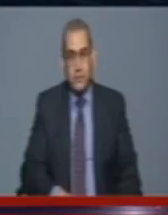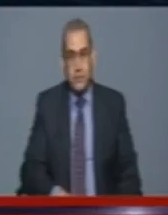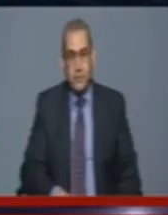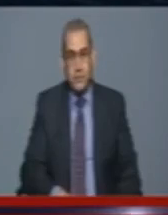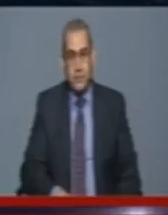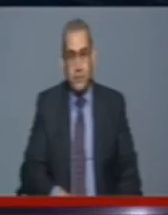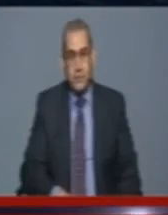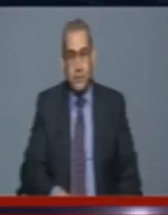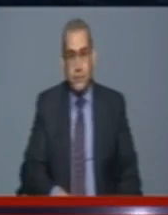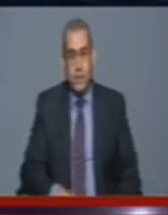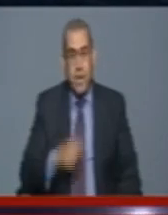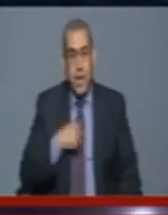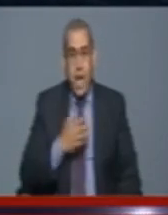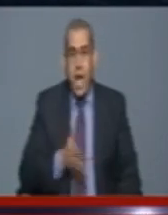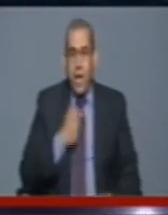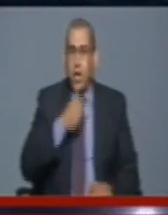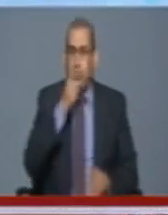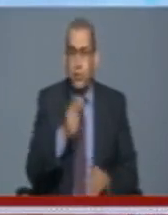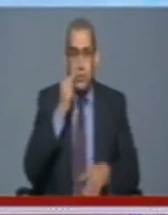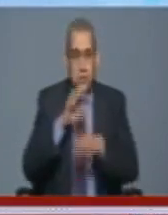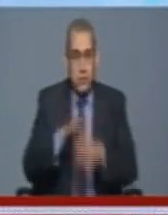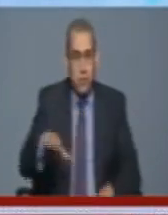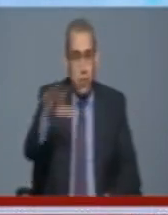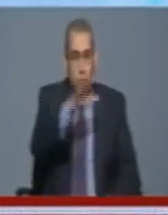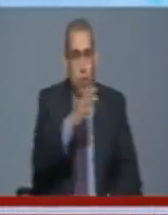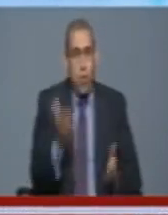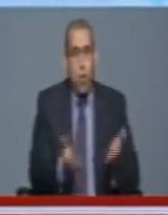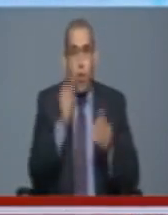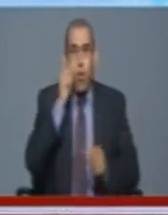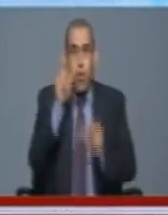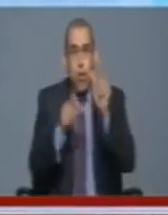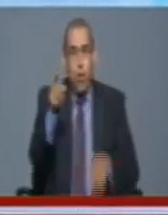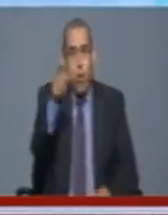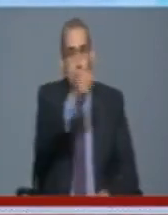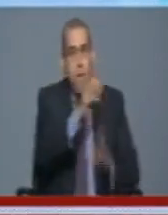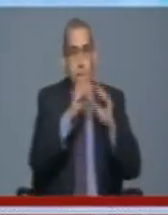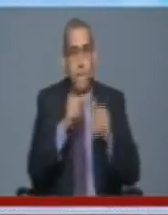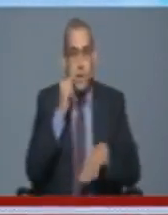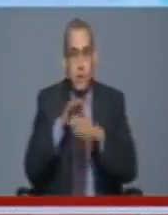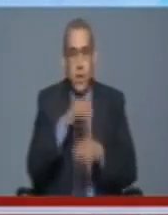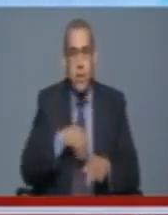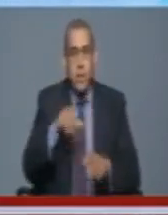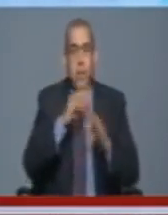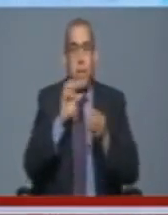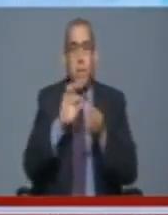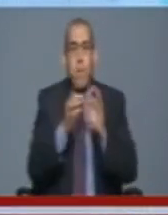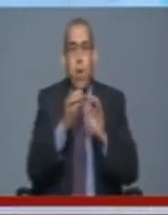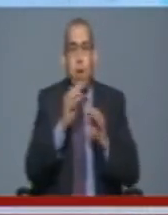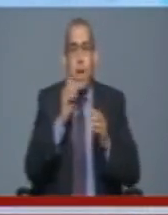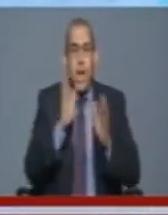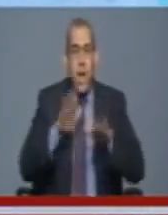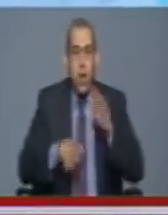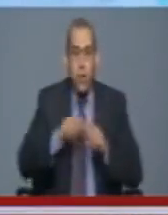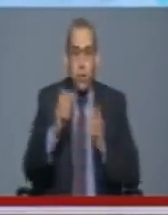انا مش محتاج اقول لحضراتكم انه كل واحد مننا، كل مصري على امتداد المليون كيلومتر مربع